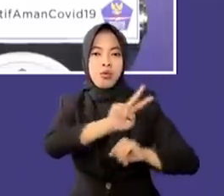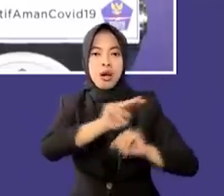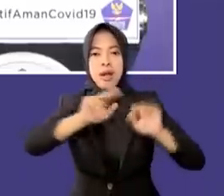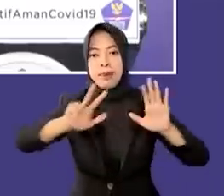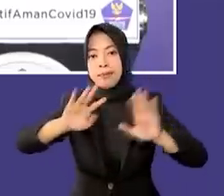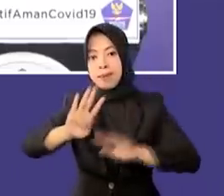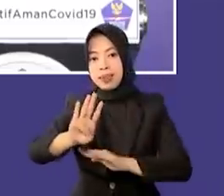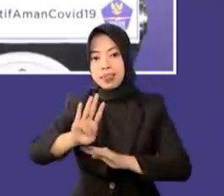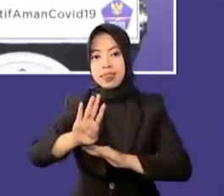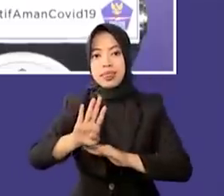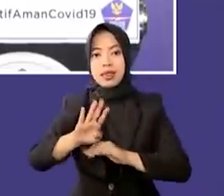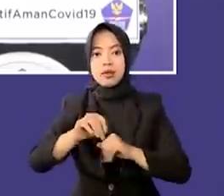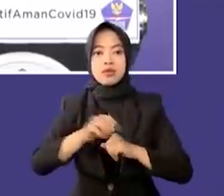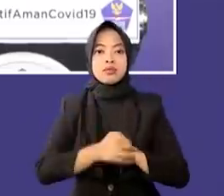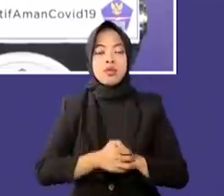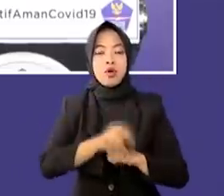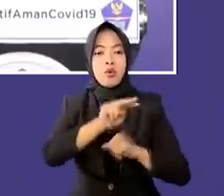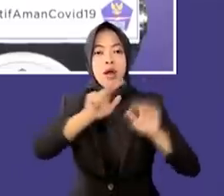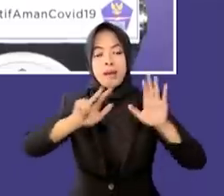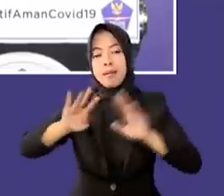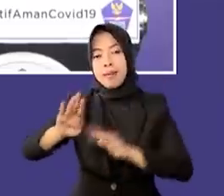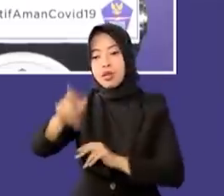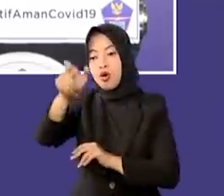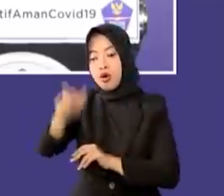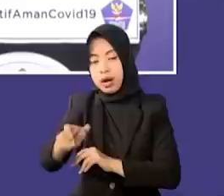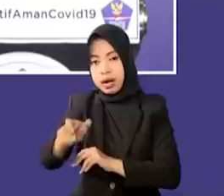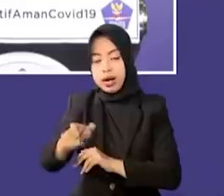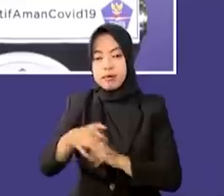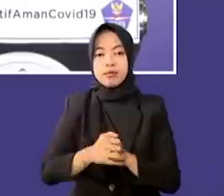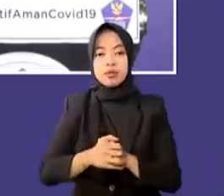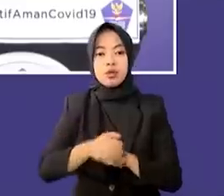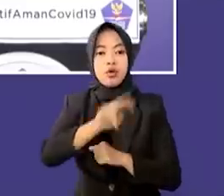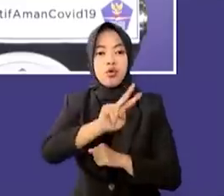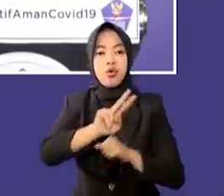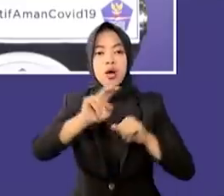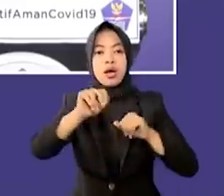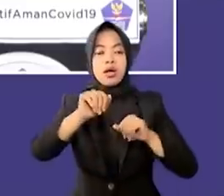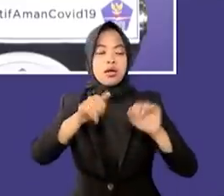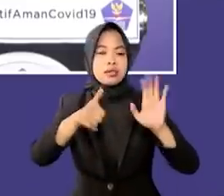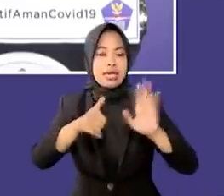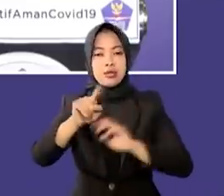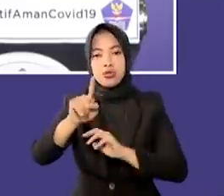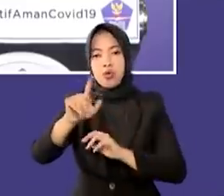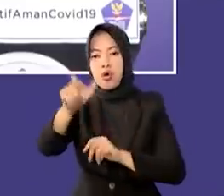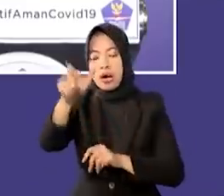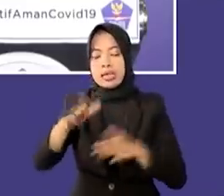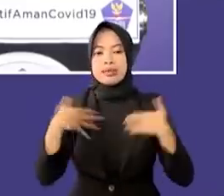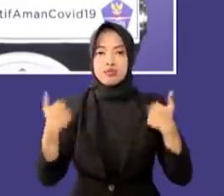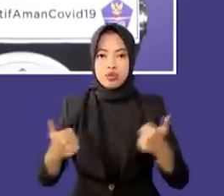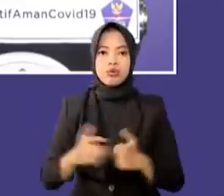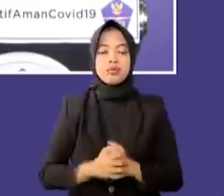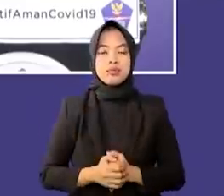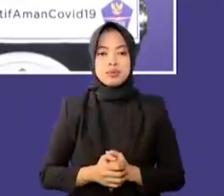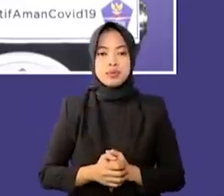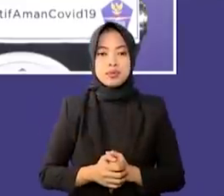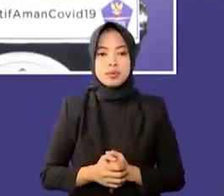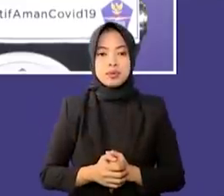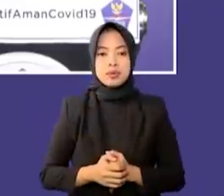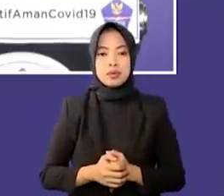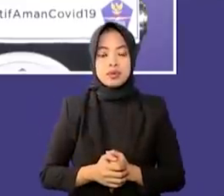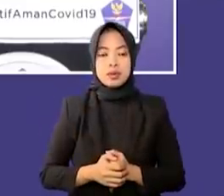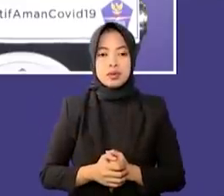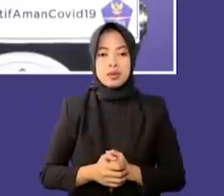ribu ulangi 284 orang dengan 221 orang sembuh kemudian